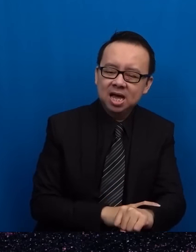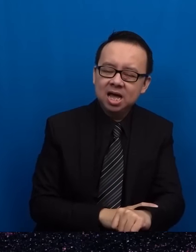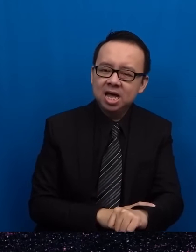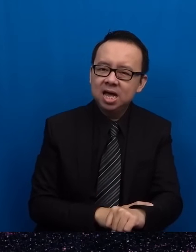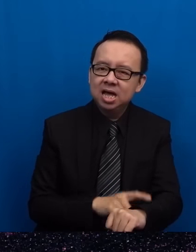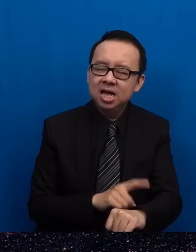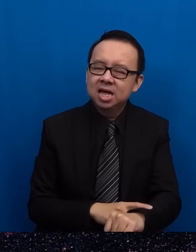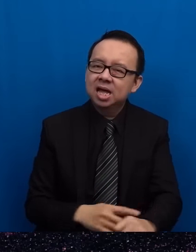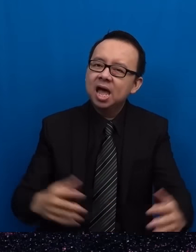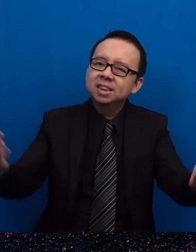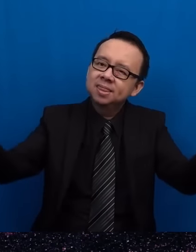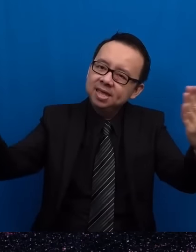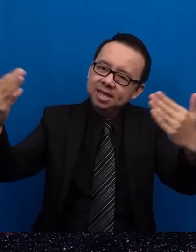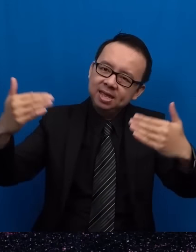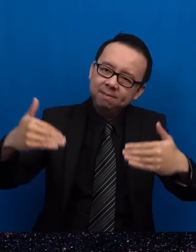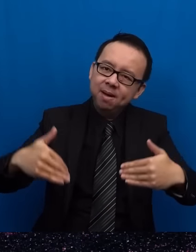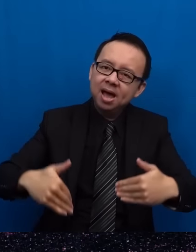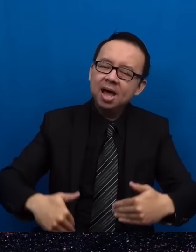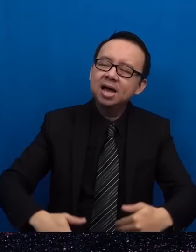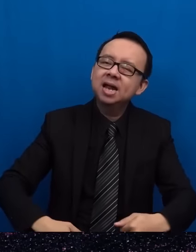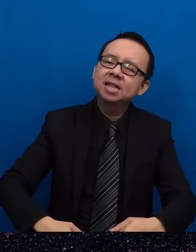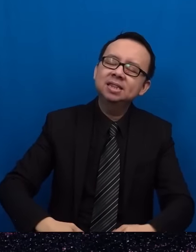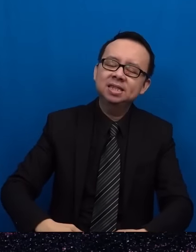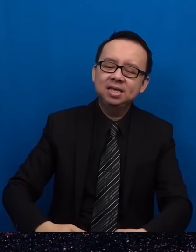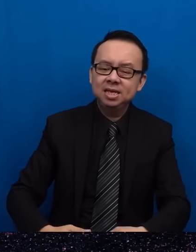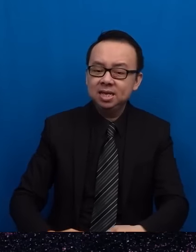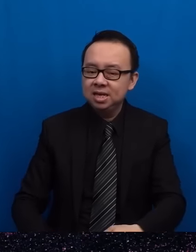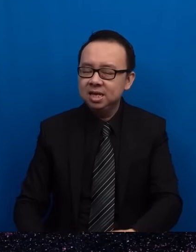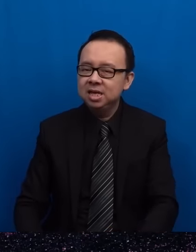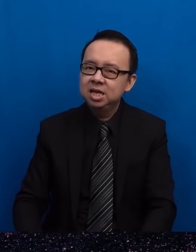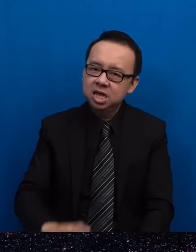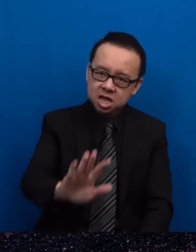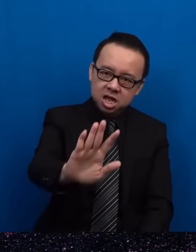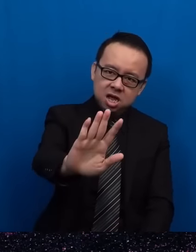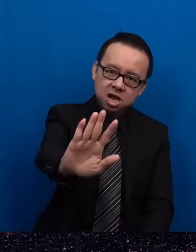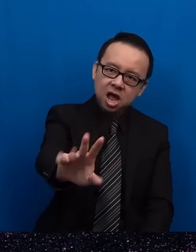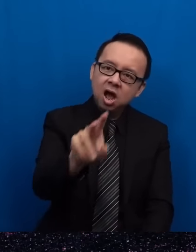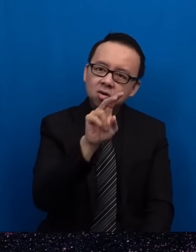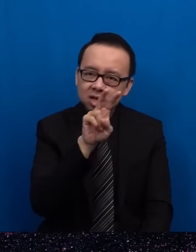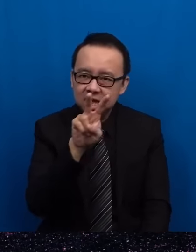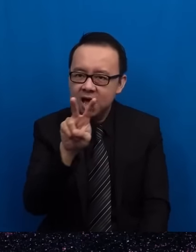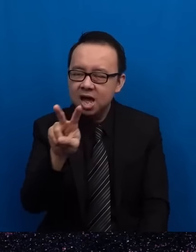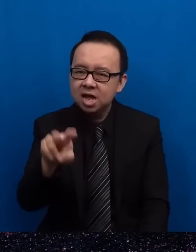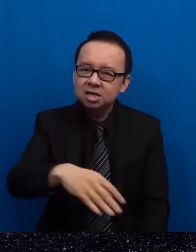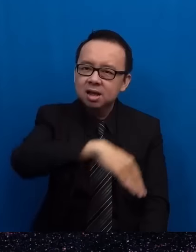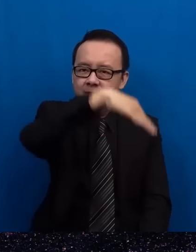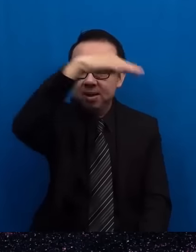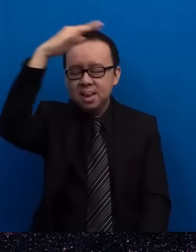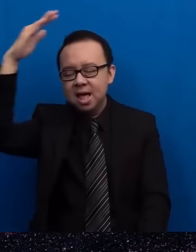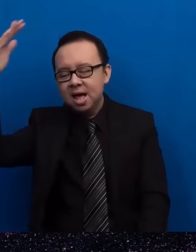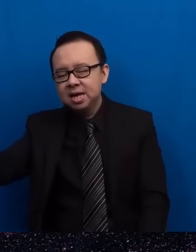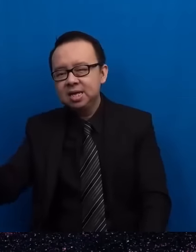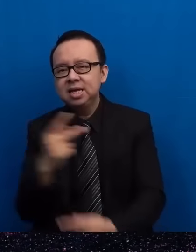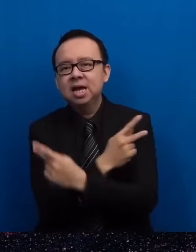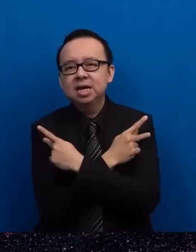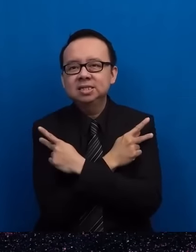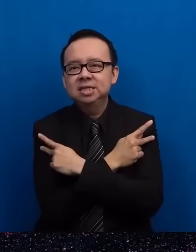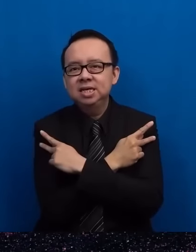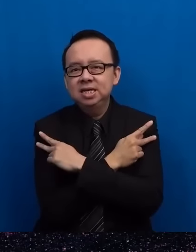Saatnya kan tiba, kulihat pelangi kasih-Nya, kulihat